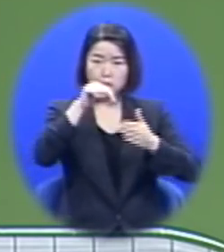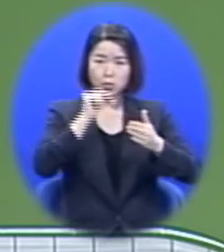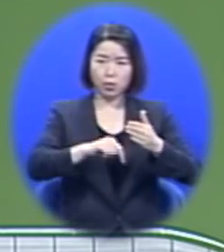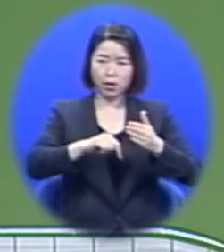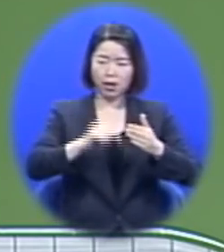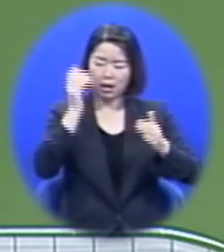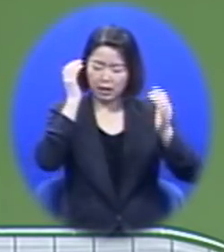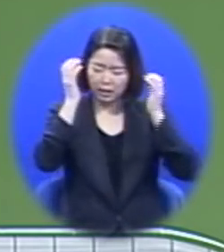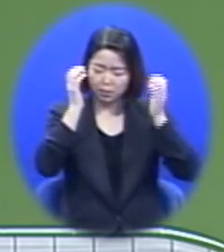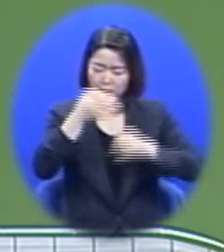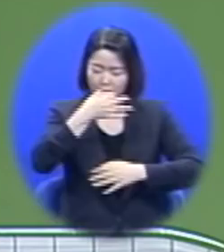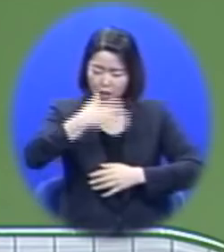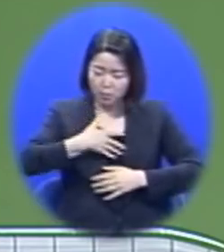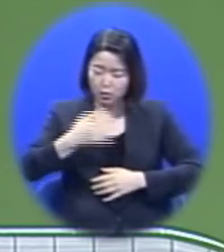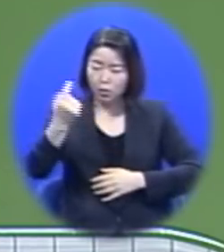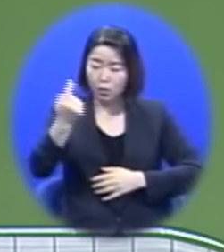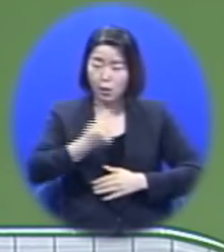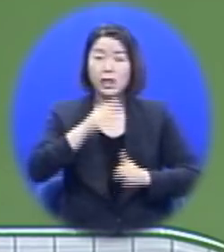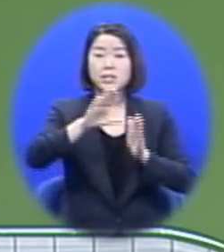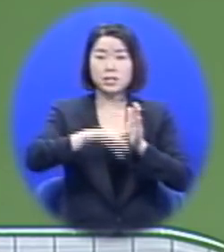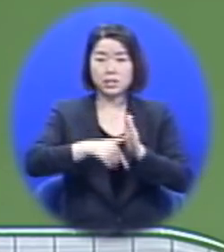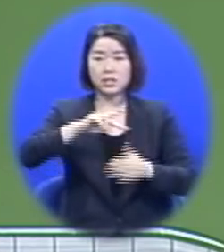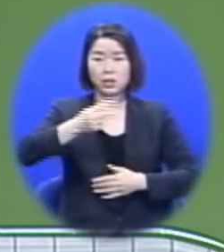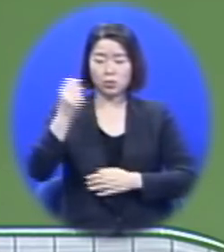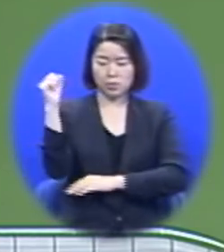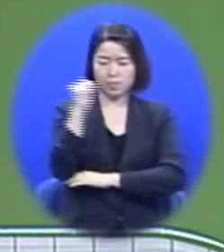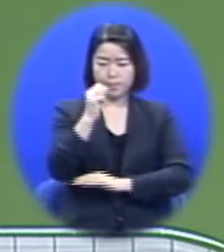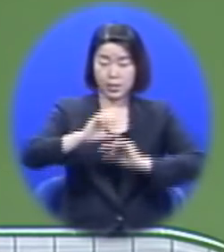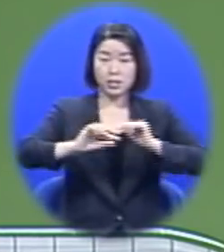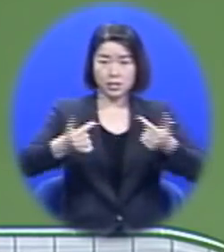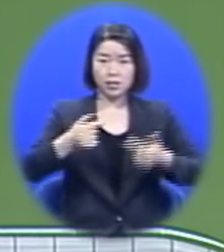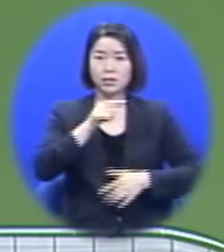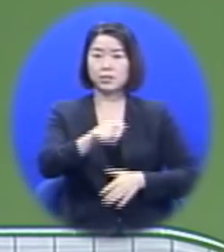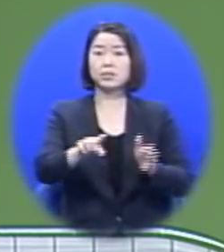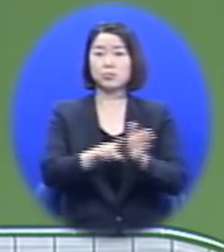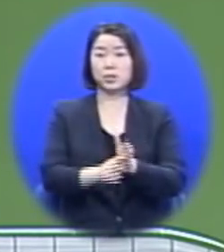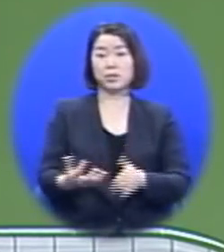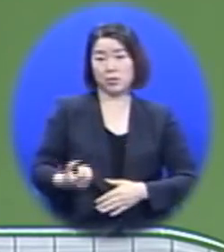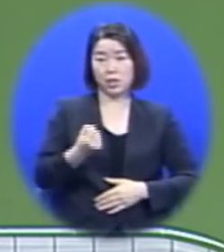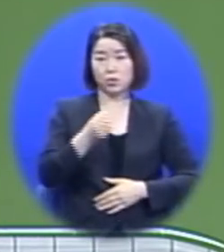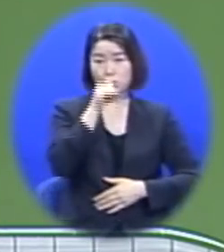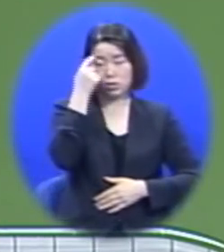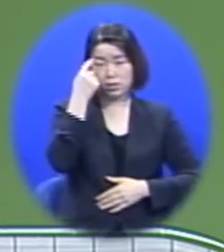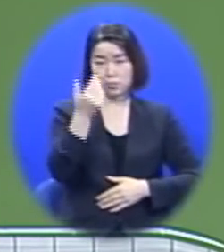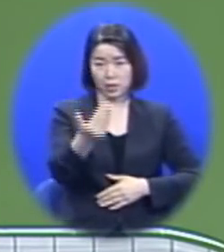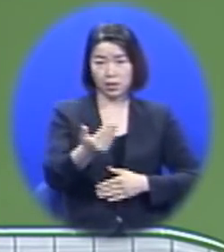닥치고 그럴 때도 흔들리지 않는 그 믿음을 가지고 계십니까?